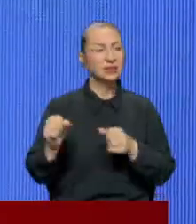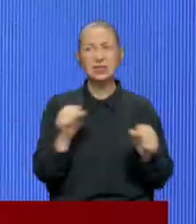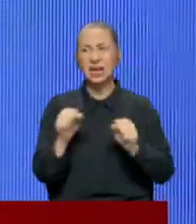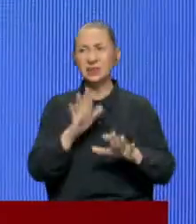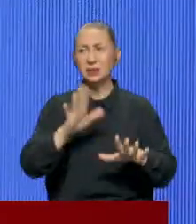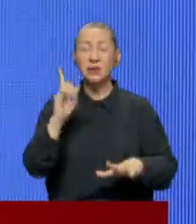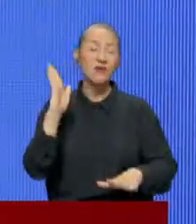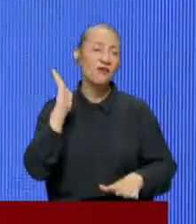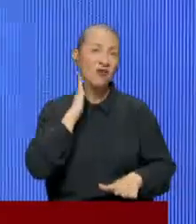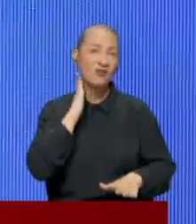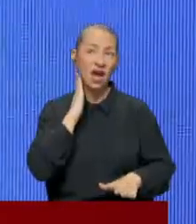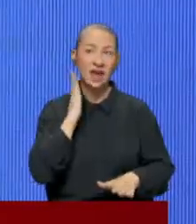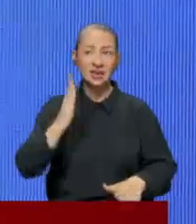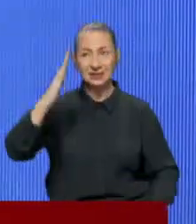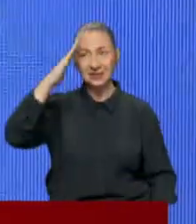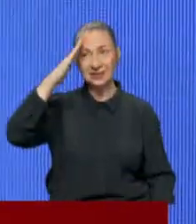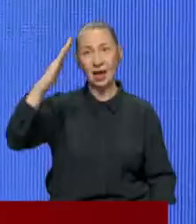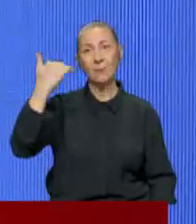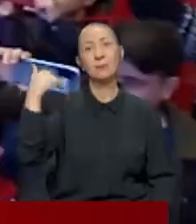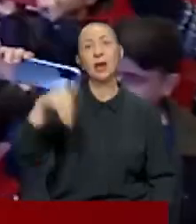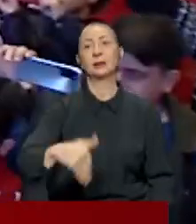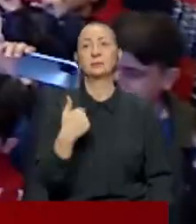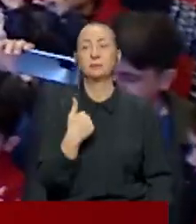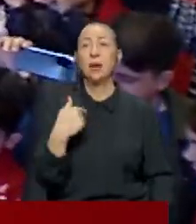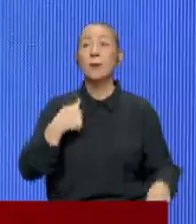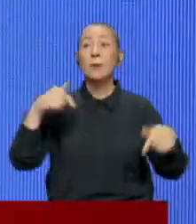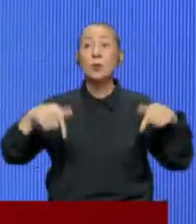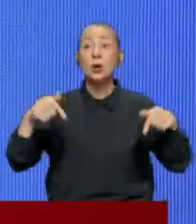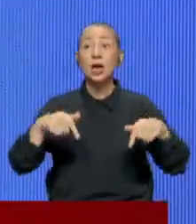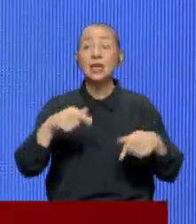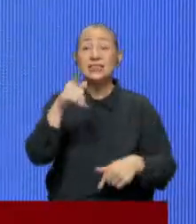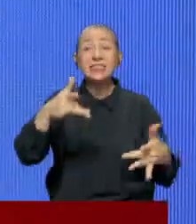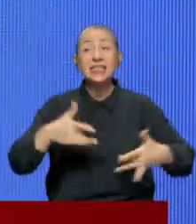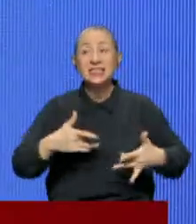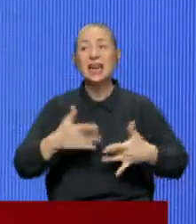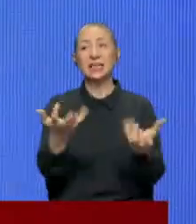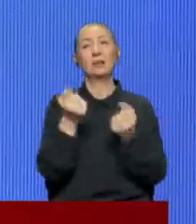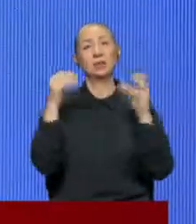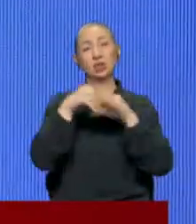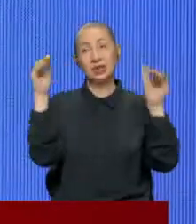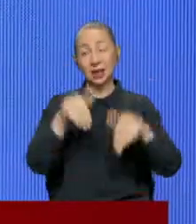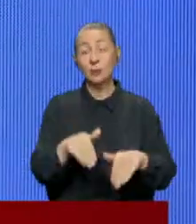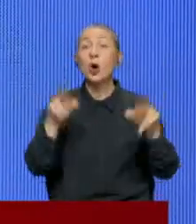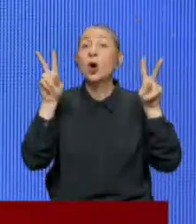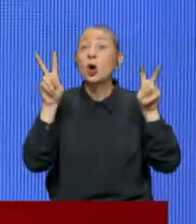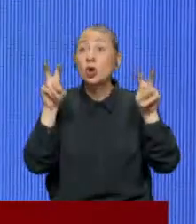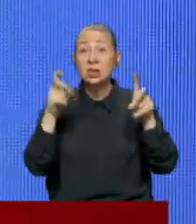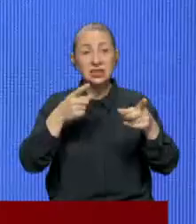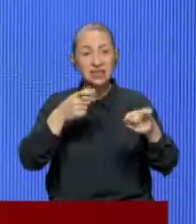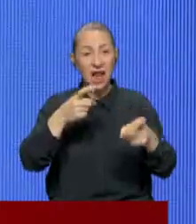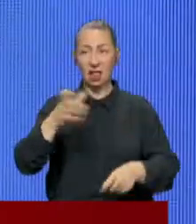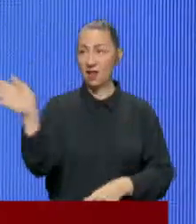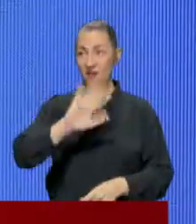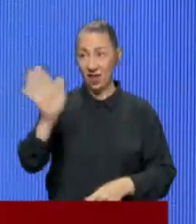Sarsılmaz bir vefaya selam durmaya geldim. Ben buraya rızanızı almaya geldim. Mesele silahlara